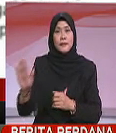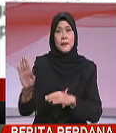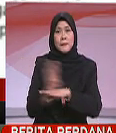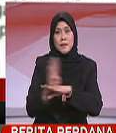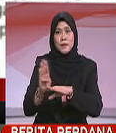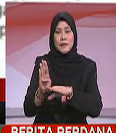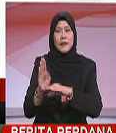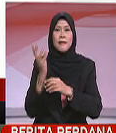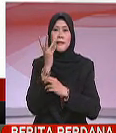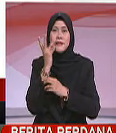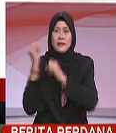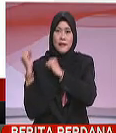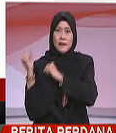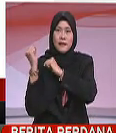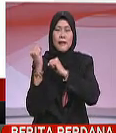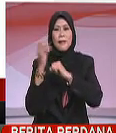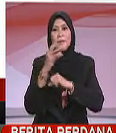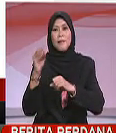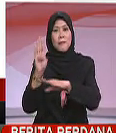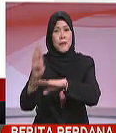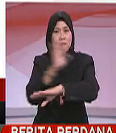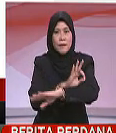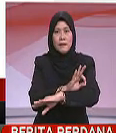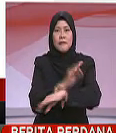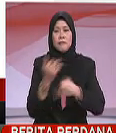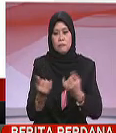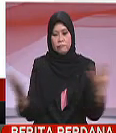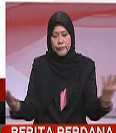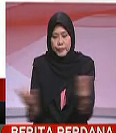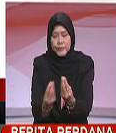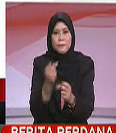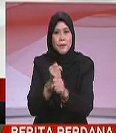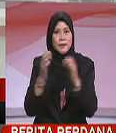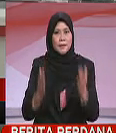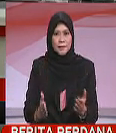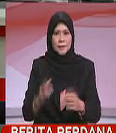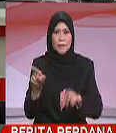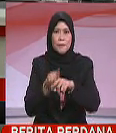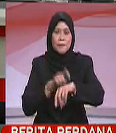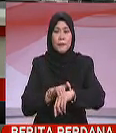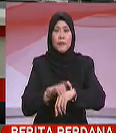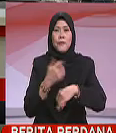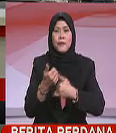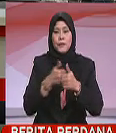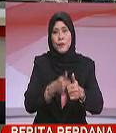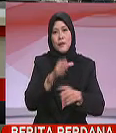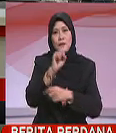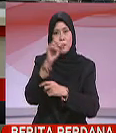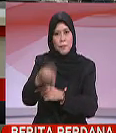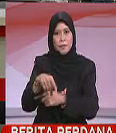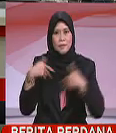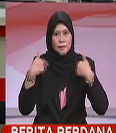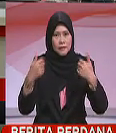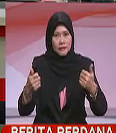nasi kandar di Brickfields juga terpaksa mengurangkan jumlah pekerja pada satu-satu masa selaras SOP kesihatan